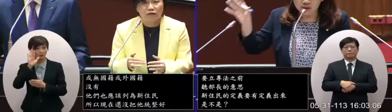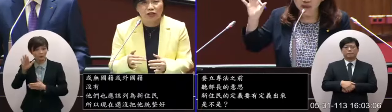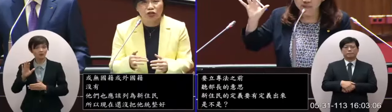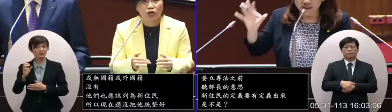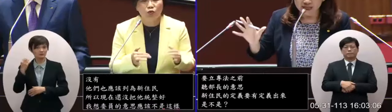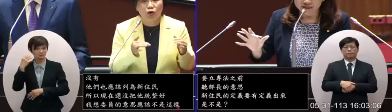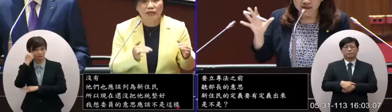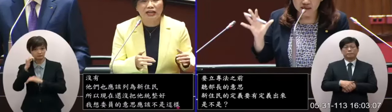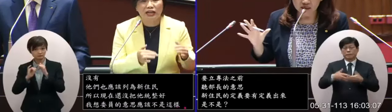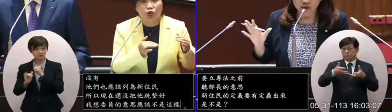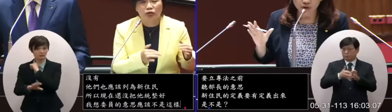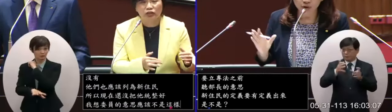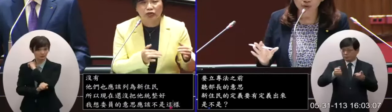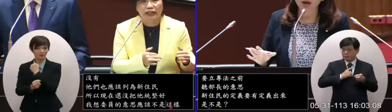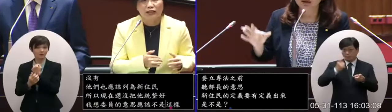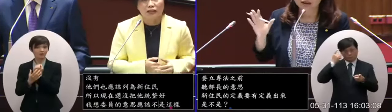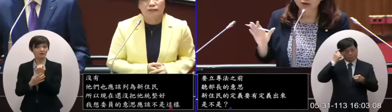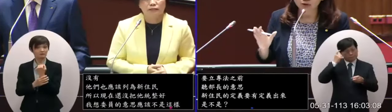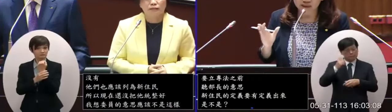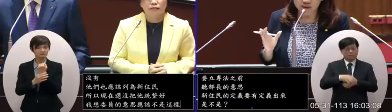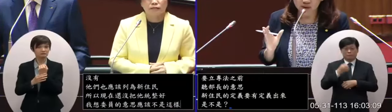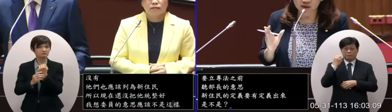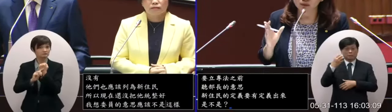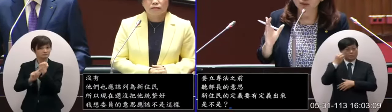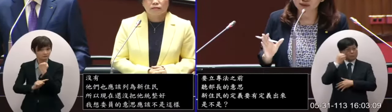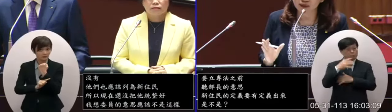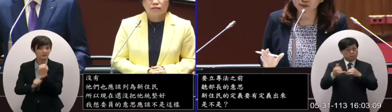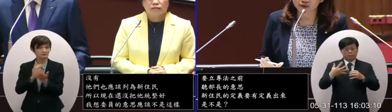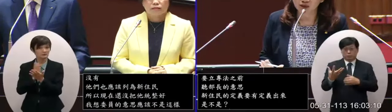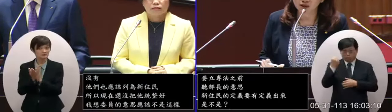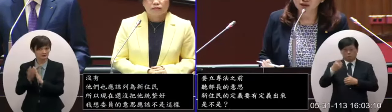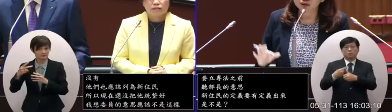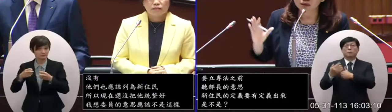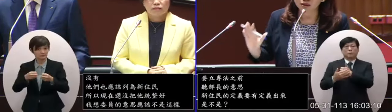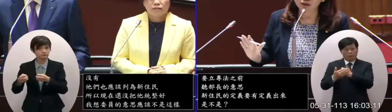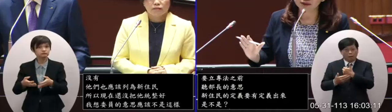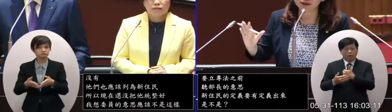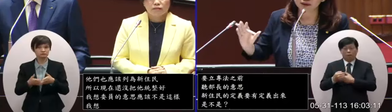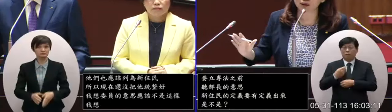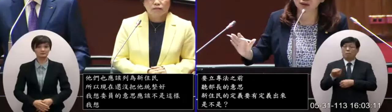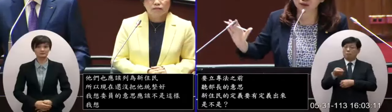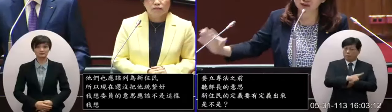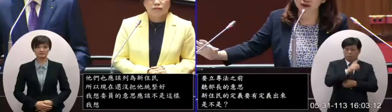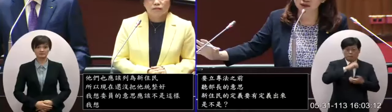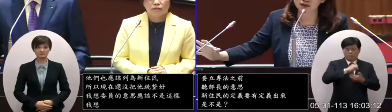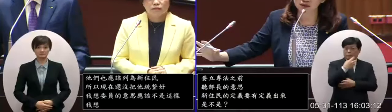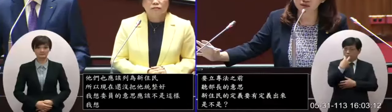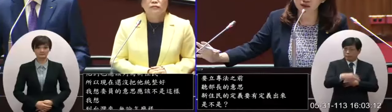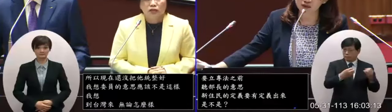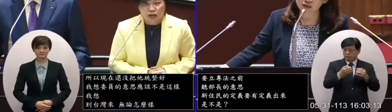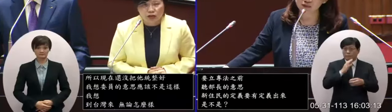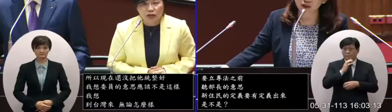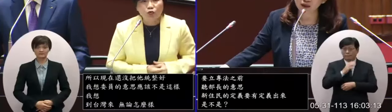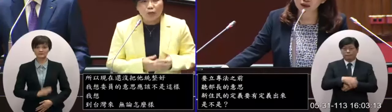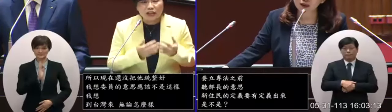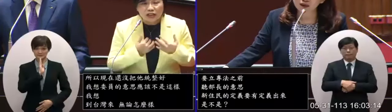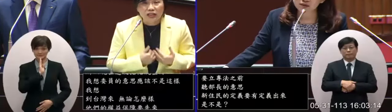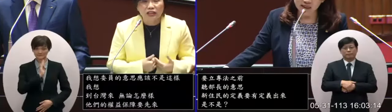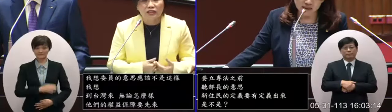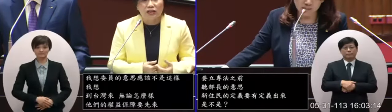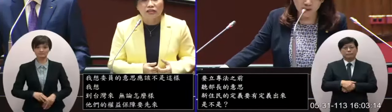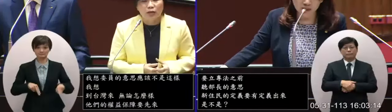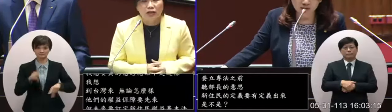保障法， 所以部长您的意思就是说，新住民的权益我们先来保障，那之后它的定义我们再来定义的意思吗？是这样子吗？ 是在我